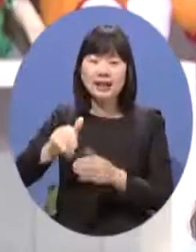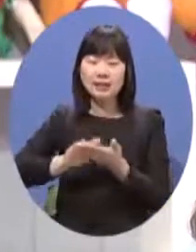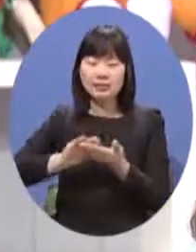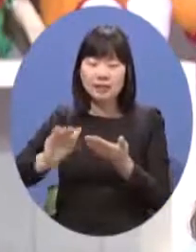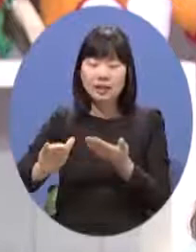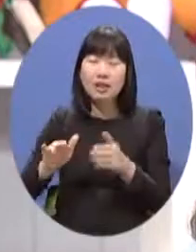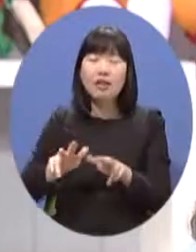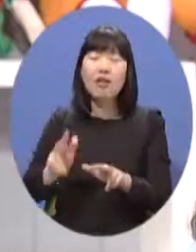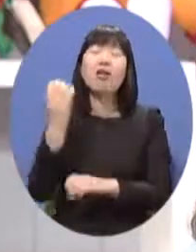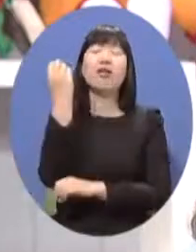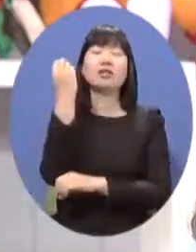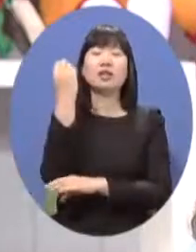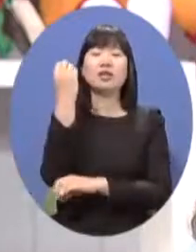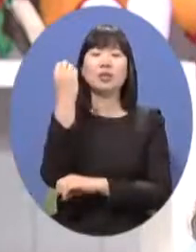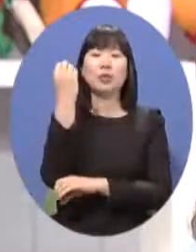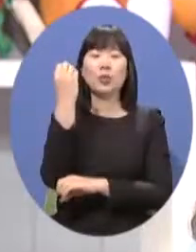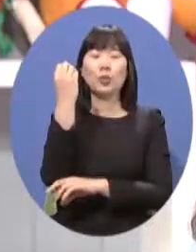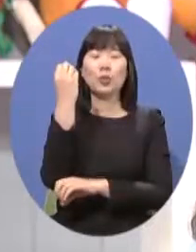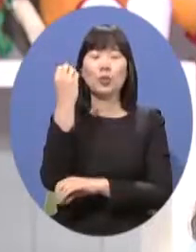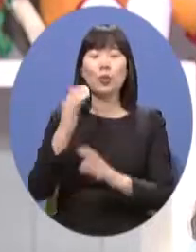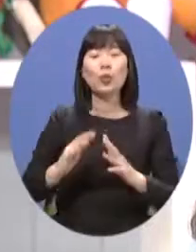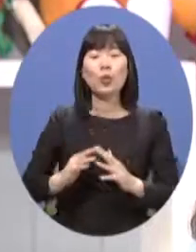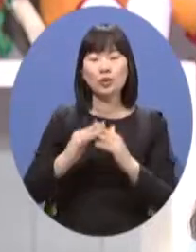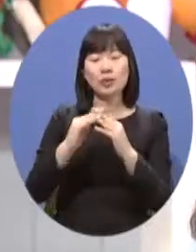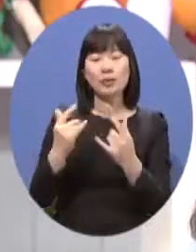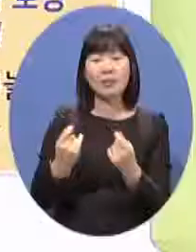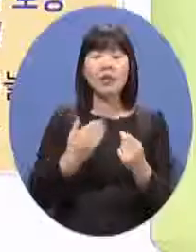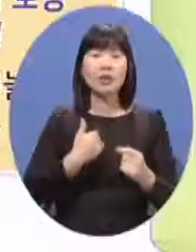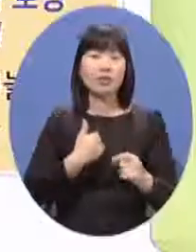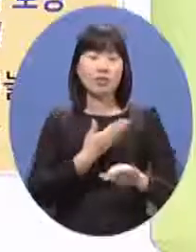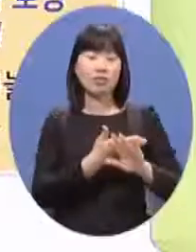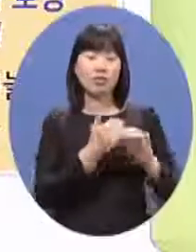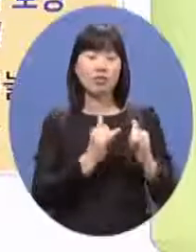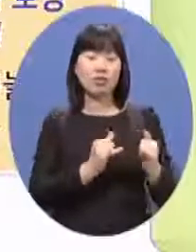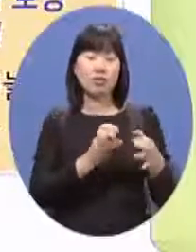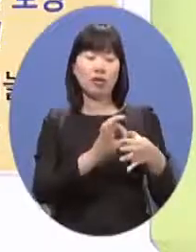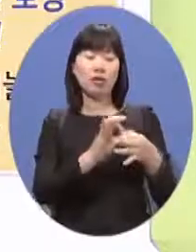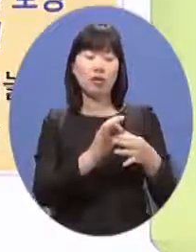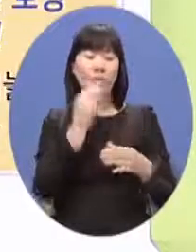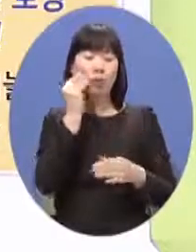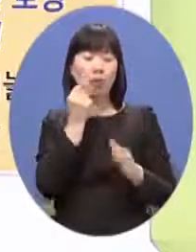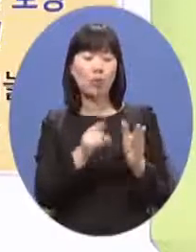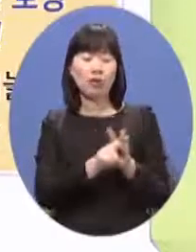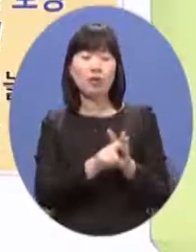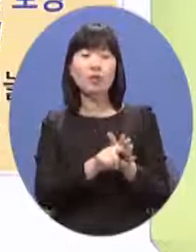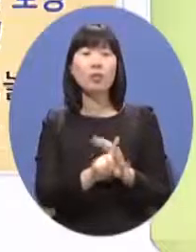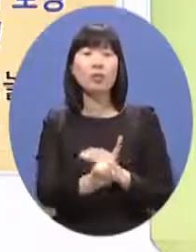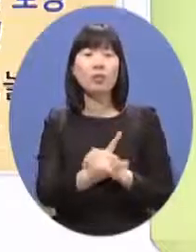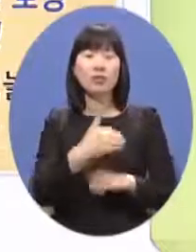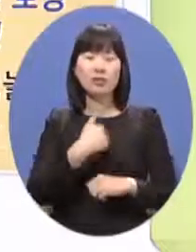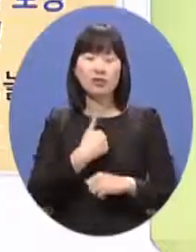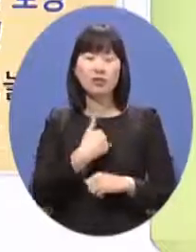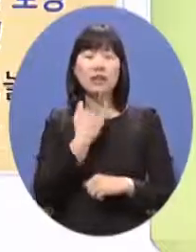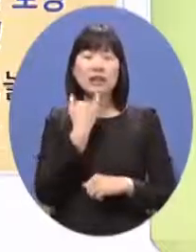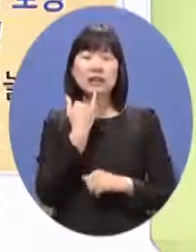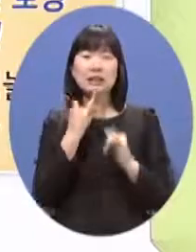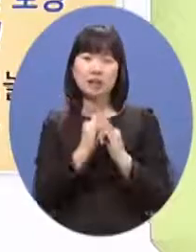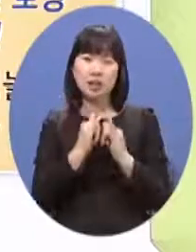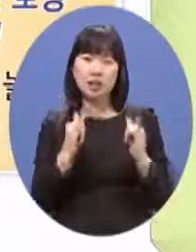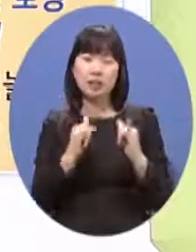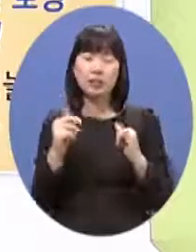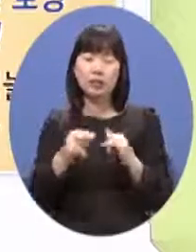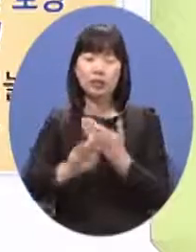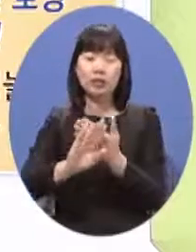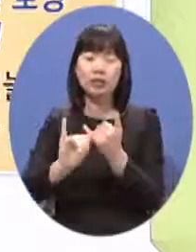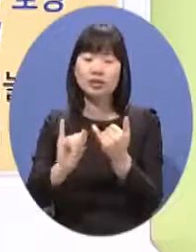역시. 치면은 기초라는 거거든요. 자, 나와 남과의 관계가 원활하려면 나도 참 괜찮은 사람이고